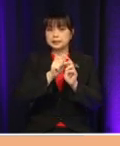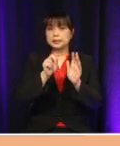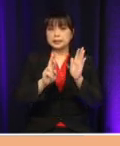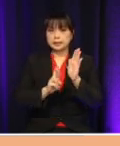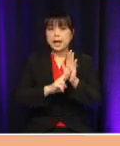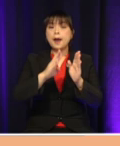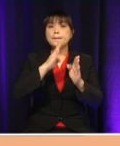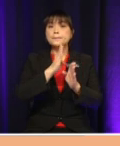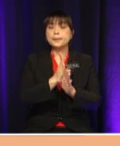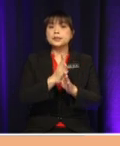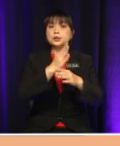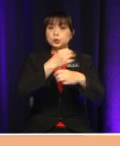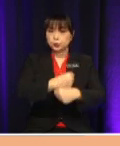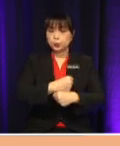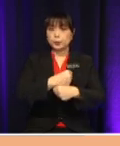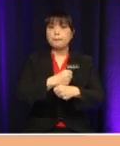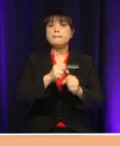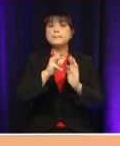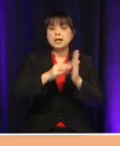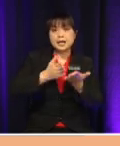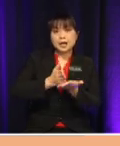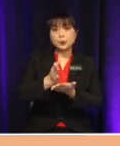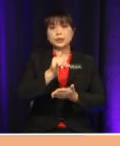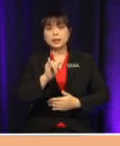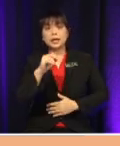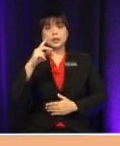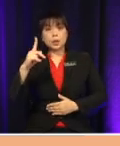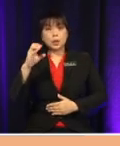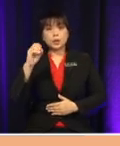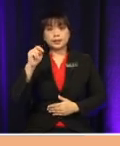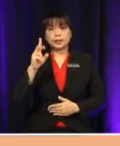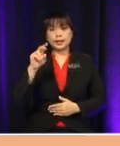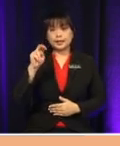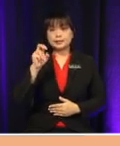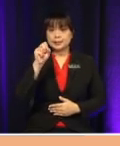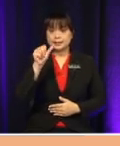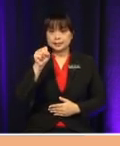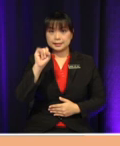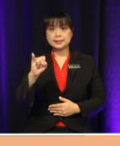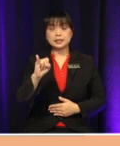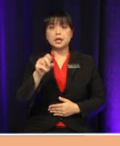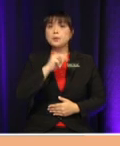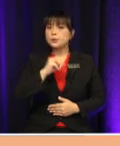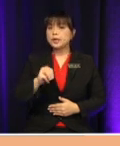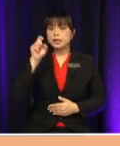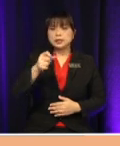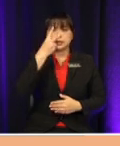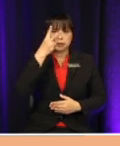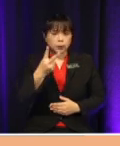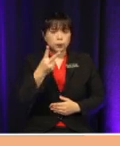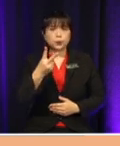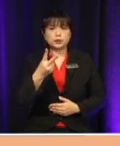informasi-informasi atau tips-tips dalam soal LAN yang boleh murid gunakan sebagai panduan untuk menjawab soal ini ya